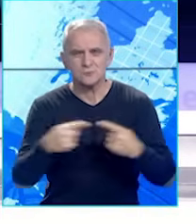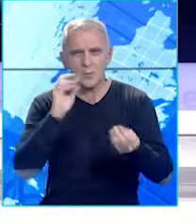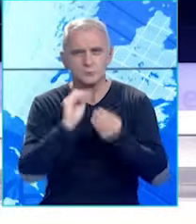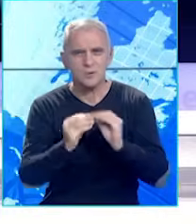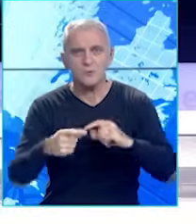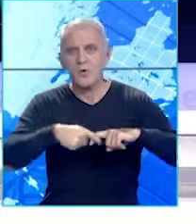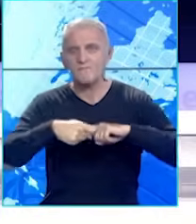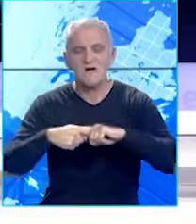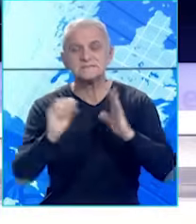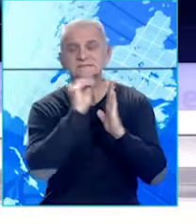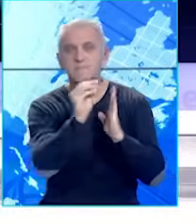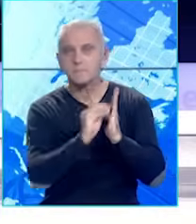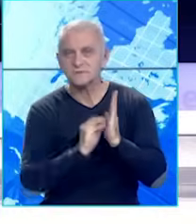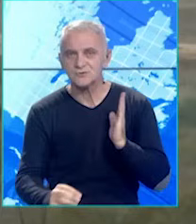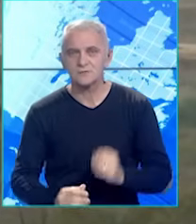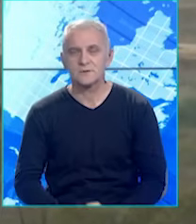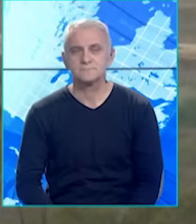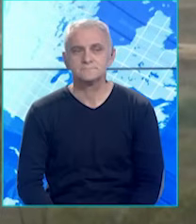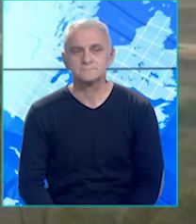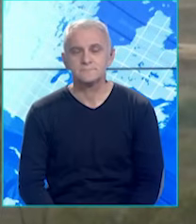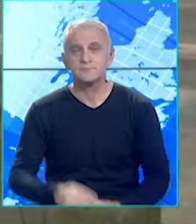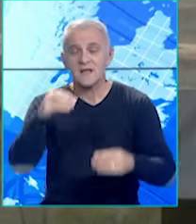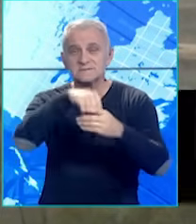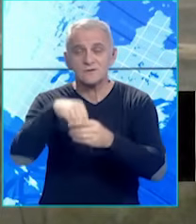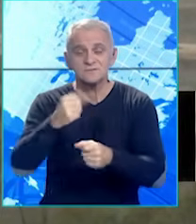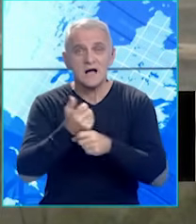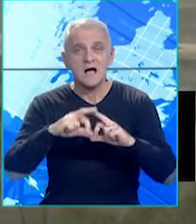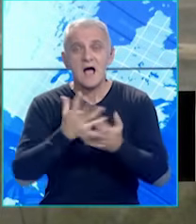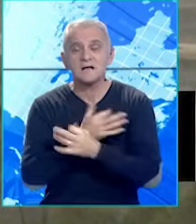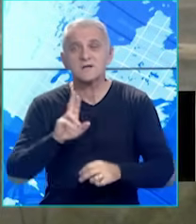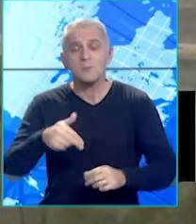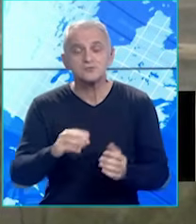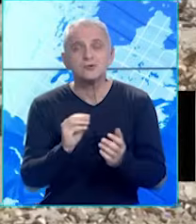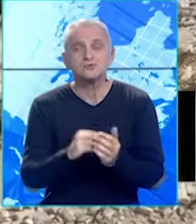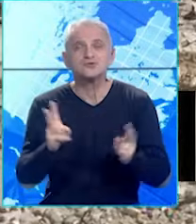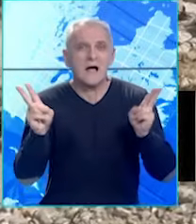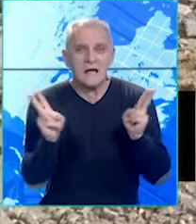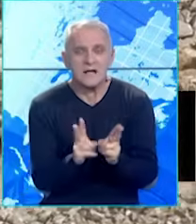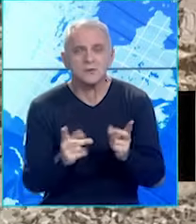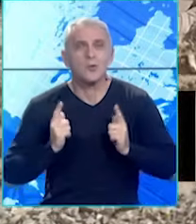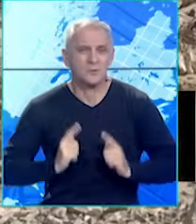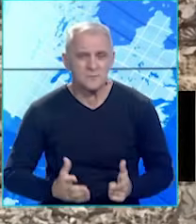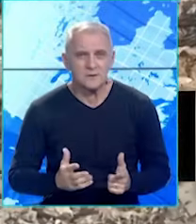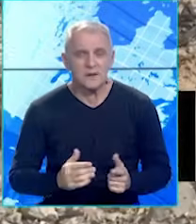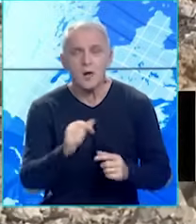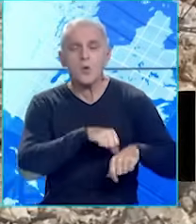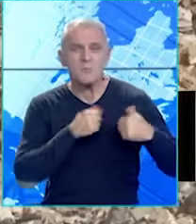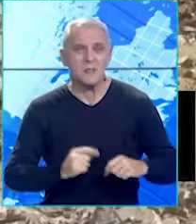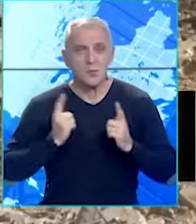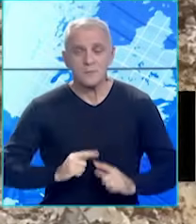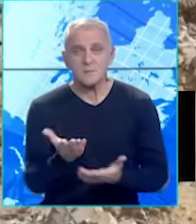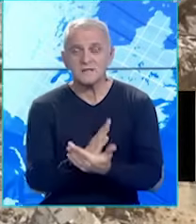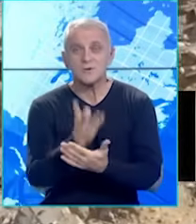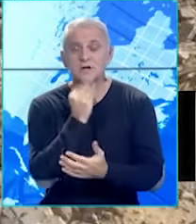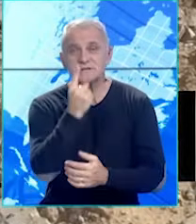problema u vezi sa spiskovima. Stanovnici pojasa Gaze mogu još barem na kratko odahnuti. Humanitarno primirje između